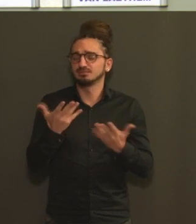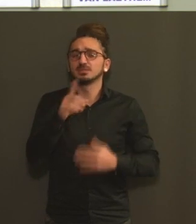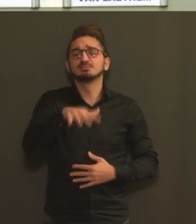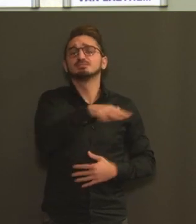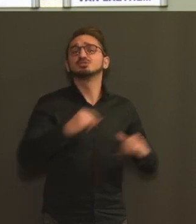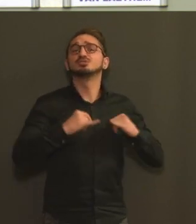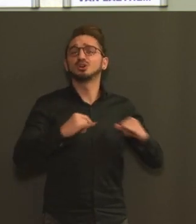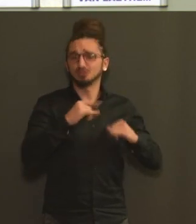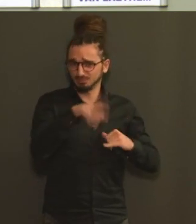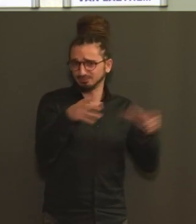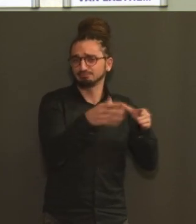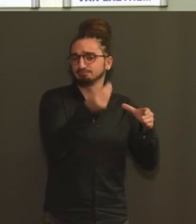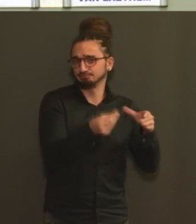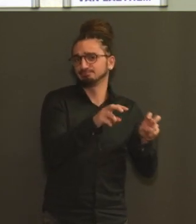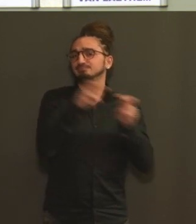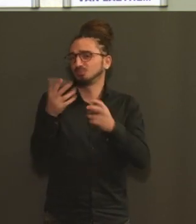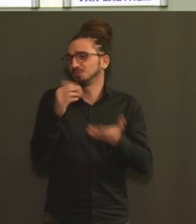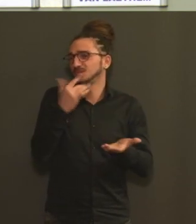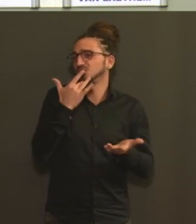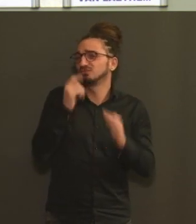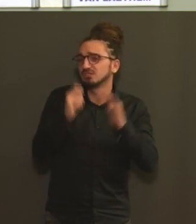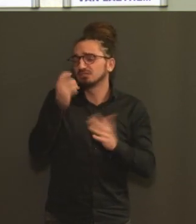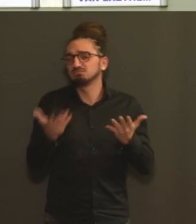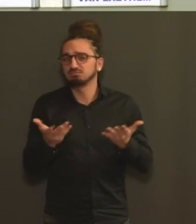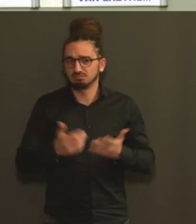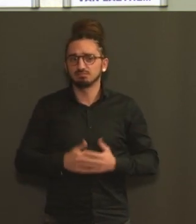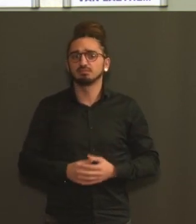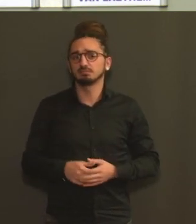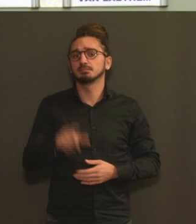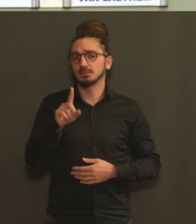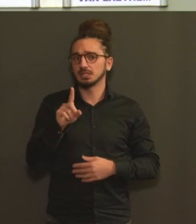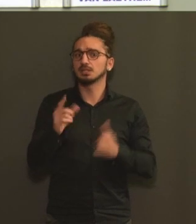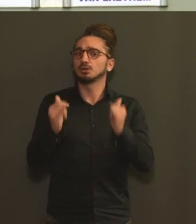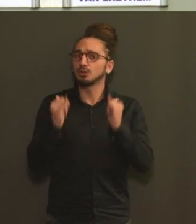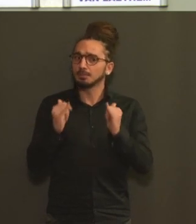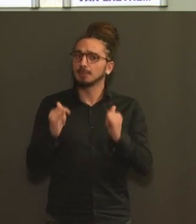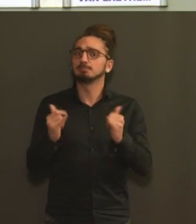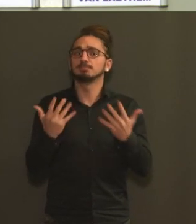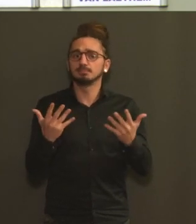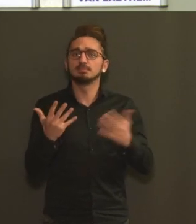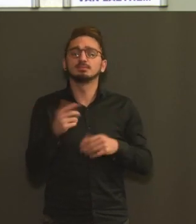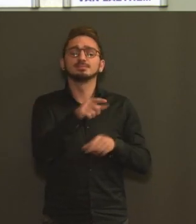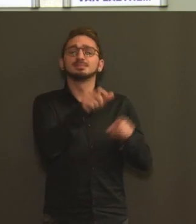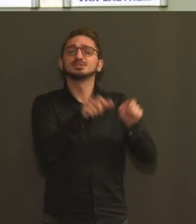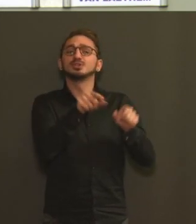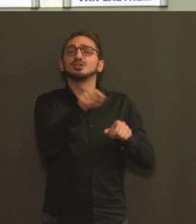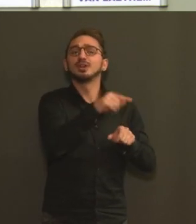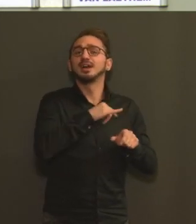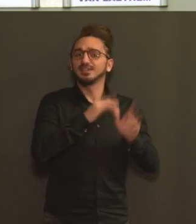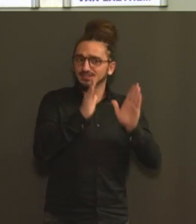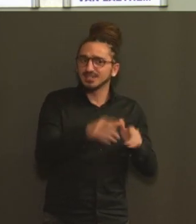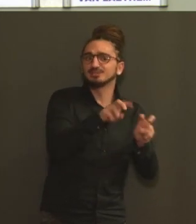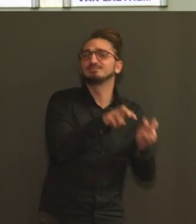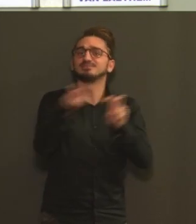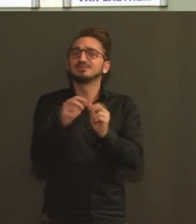Heureusement, un signe favorable, c'est que le pourcentage de tests positifs, malgré qu'on ait moins de tests au total,